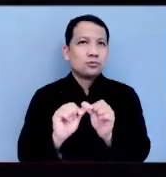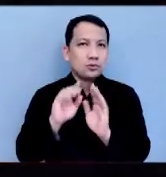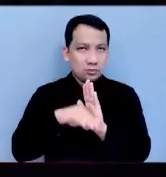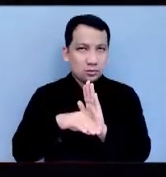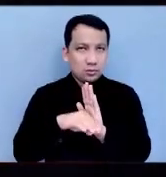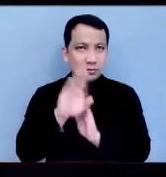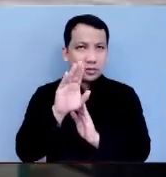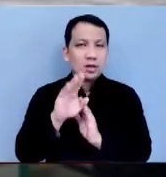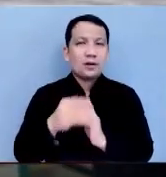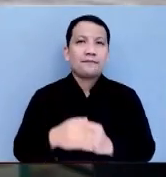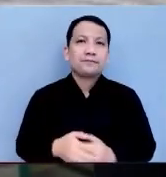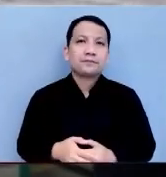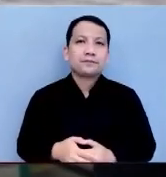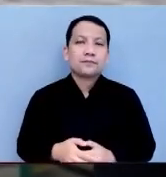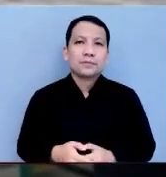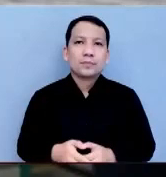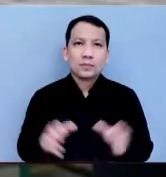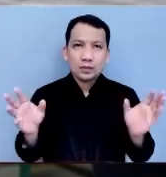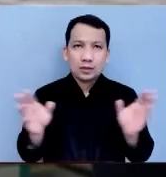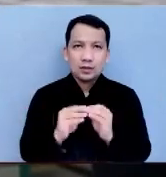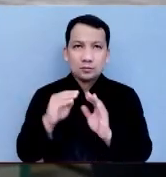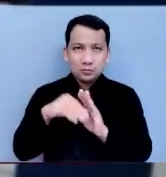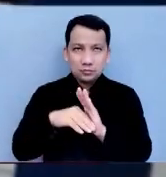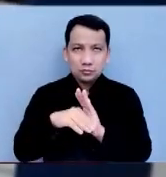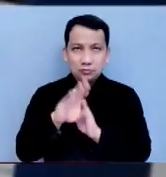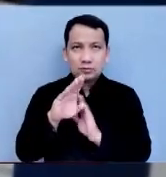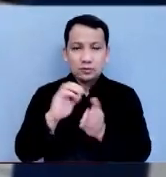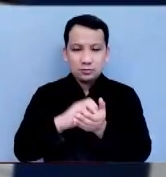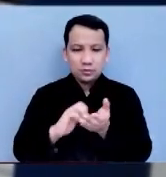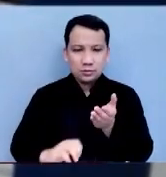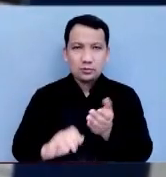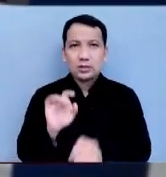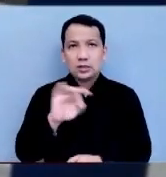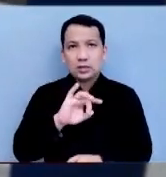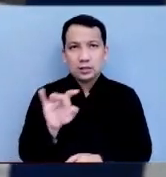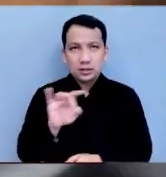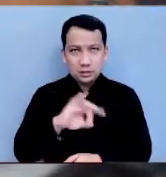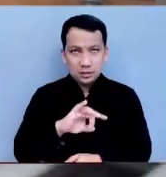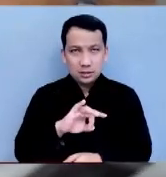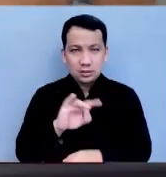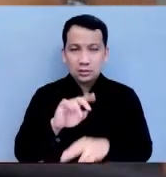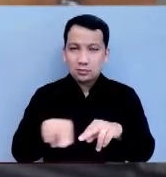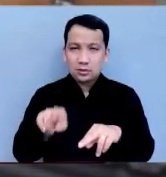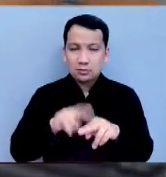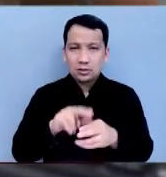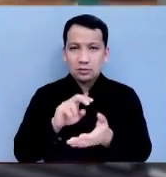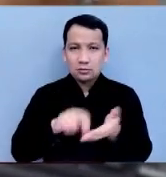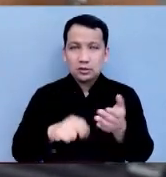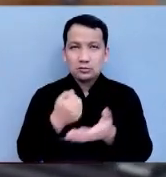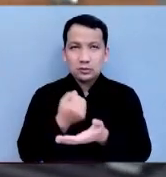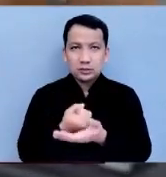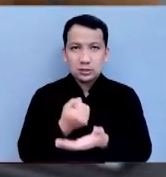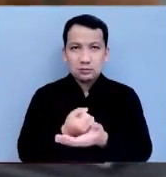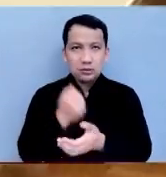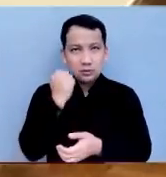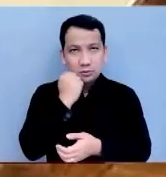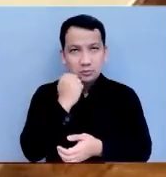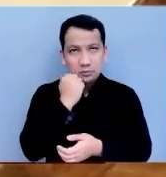ng mga bilihin. Dahil sa inflation, nabawasan daw ng 88 pesos ang halaga ng kanilang sinasahod sa